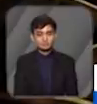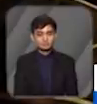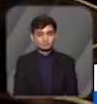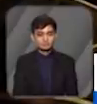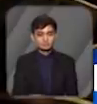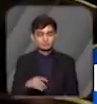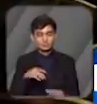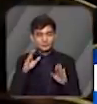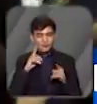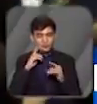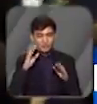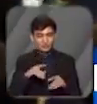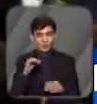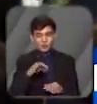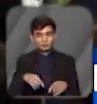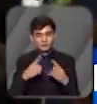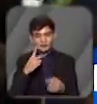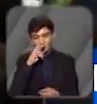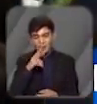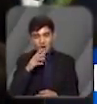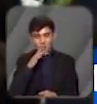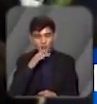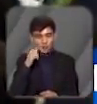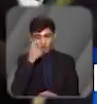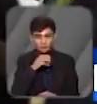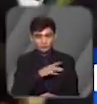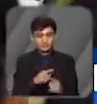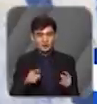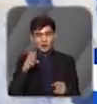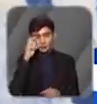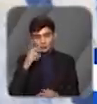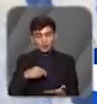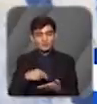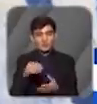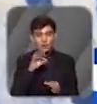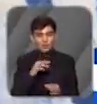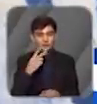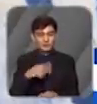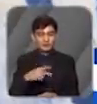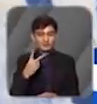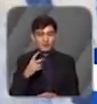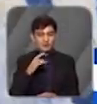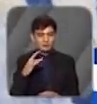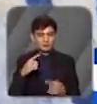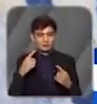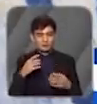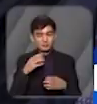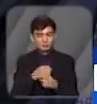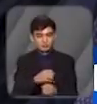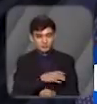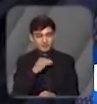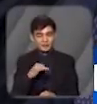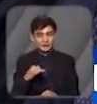Бәсекелі ортаның аясын кеңейту үшін соңғы 2 жылда Самұрық қазына бір көзден мемлекеттік сатып алуды 22 есеге төмендеткен. Қордың